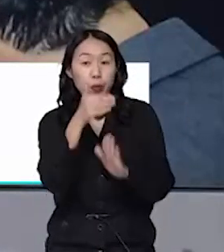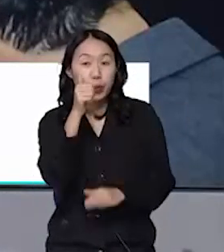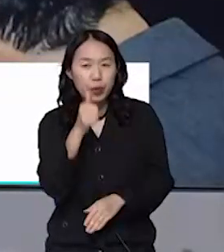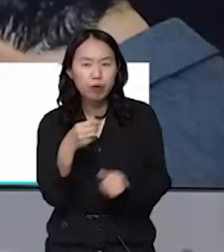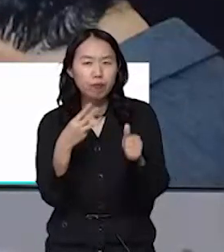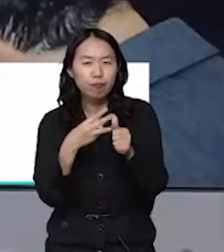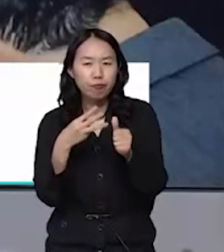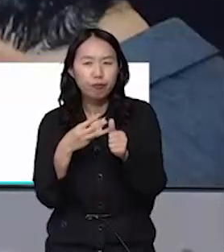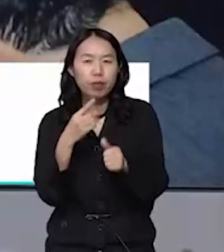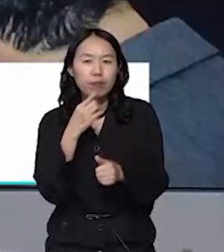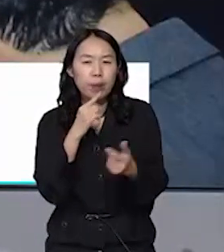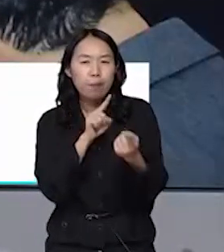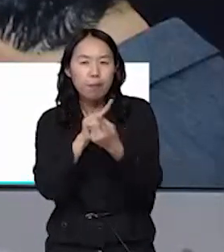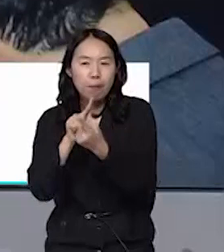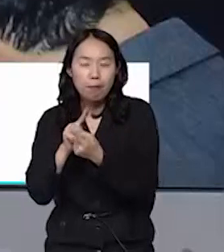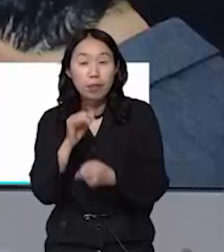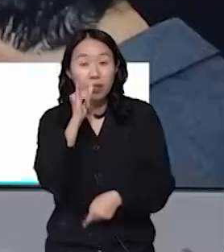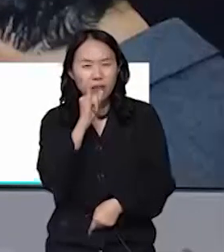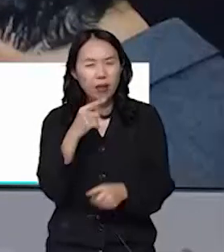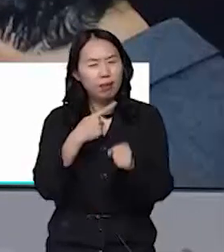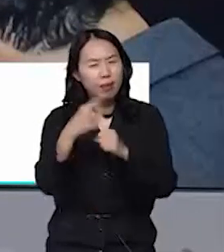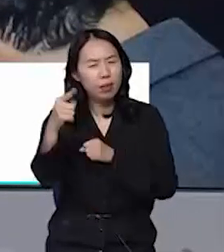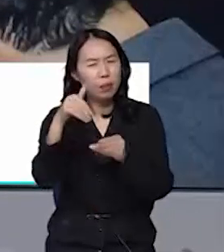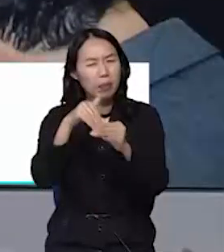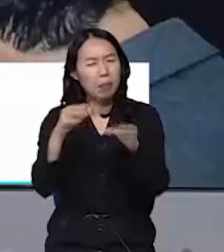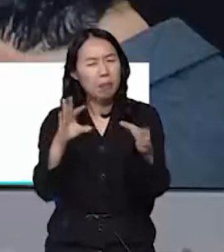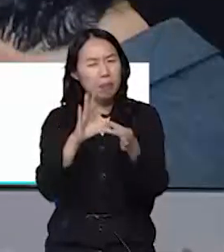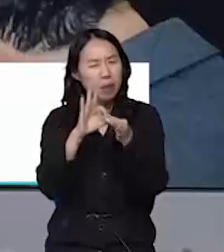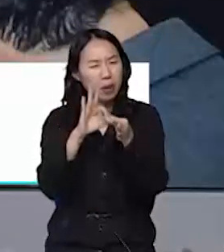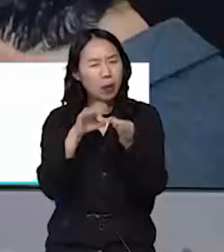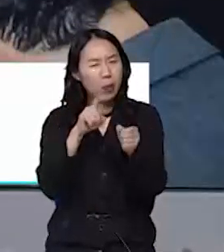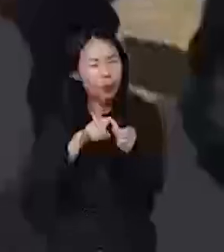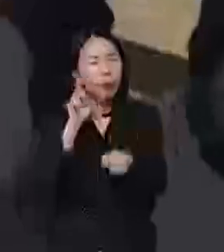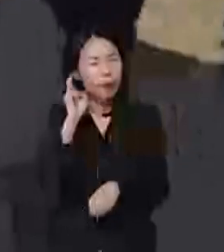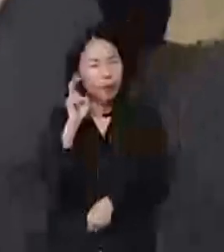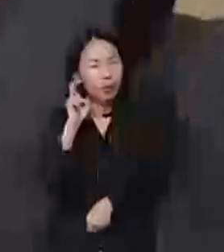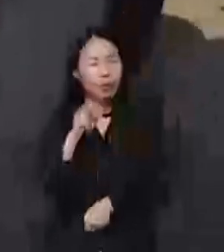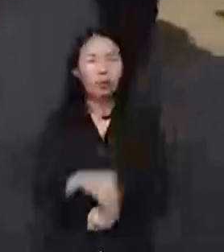행보로 풀이됩니다. 이계혁 기자가 보도합니다.